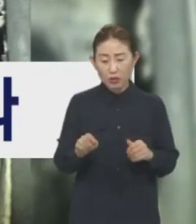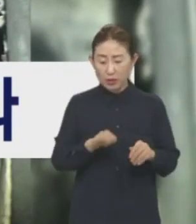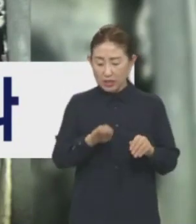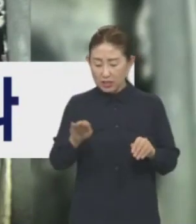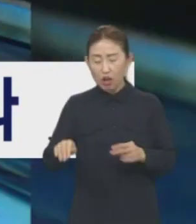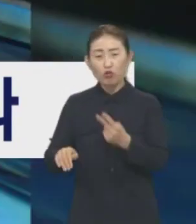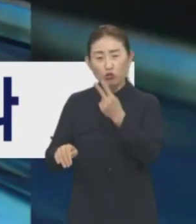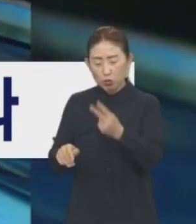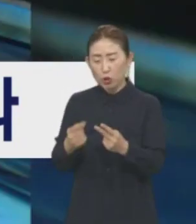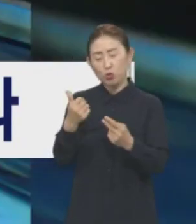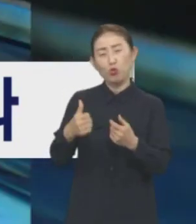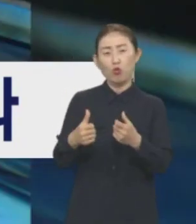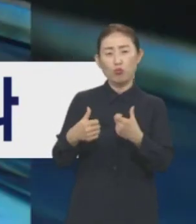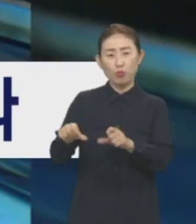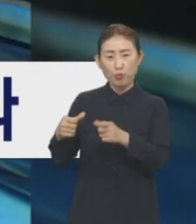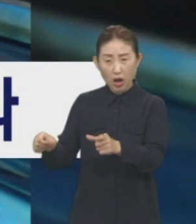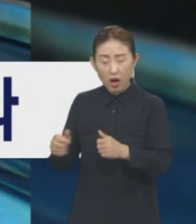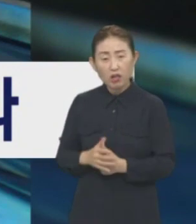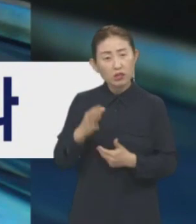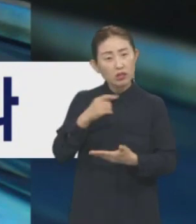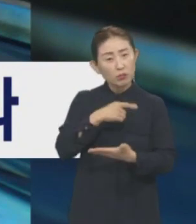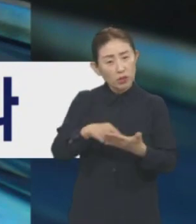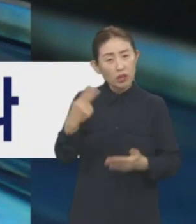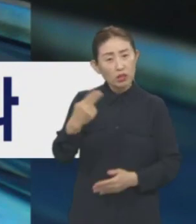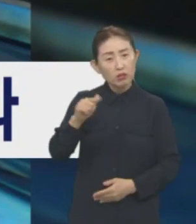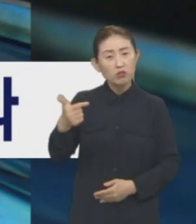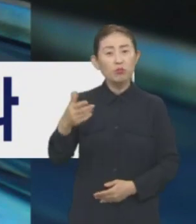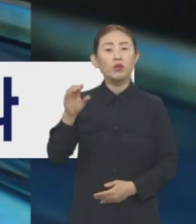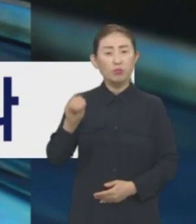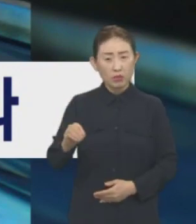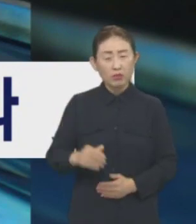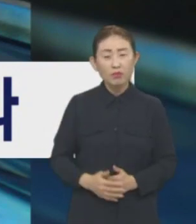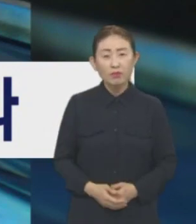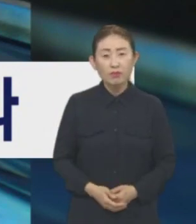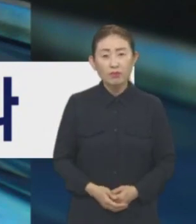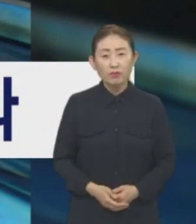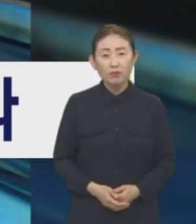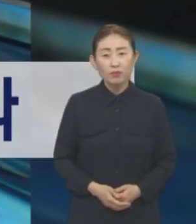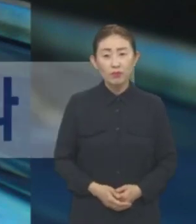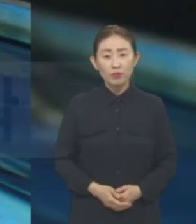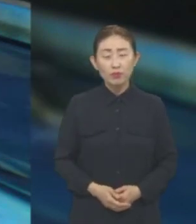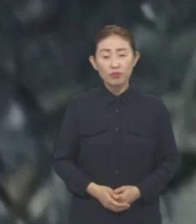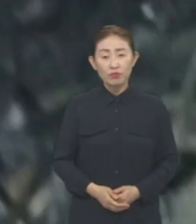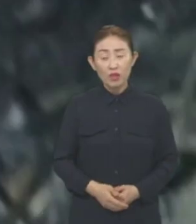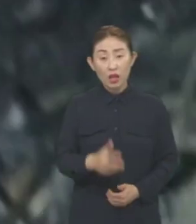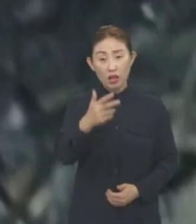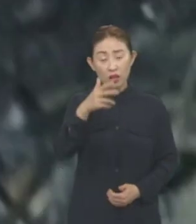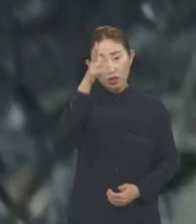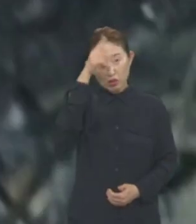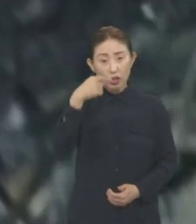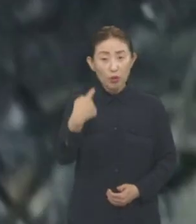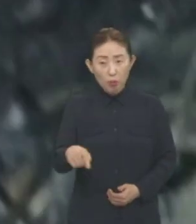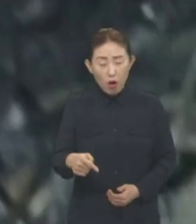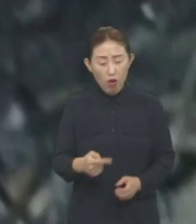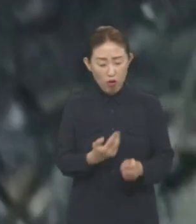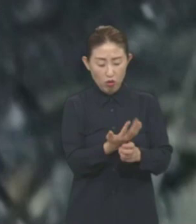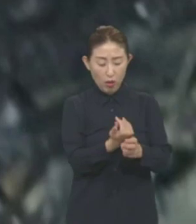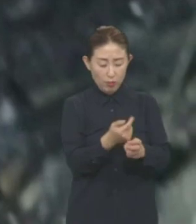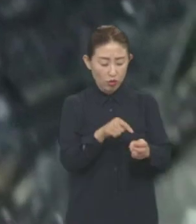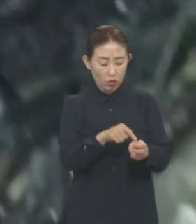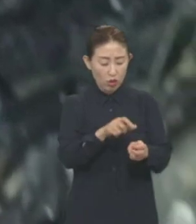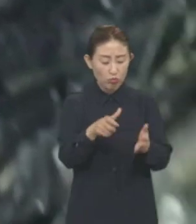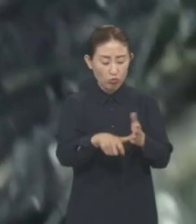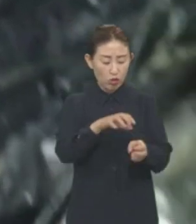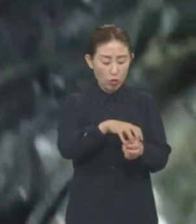차량 2대 일부가 소실돼 소방서 추산 2,600만 원의 재산 피해가 났습니다. 경찰과 소방당국은 화물차